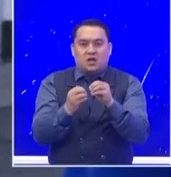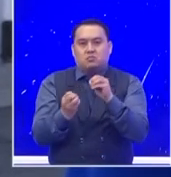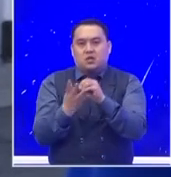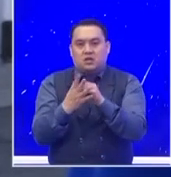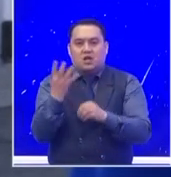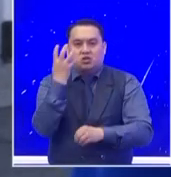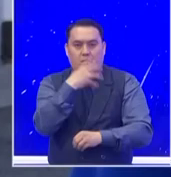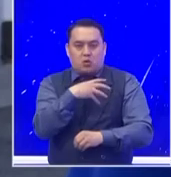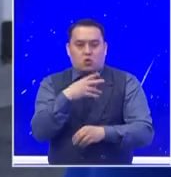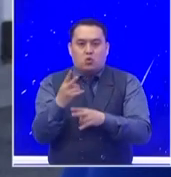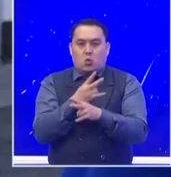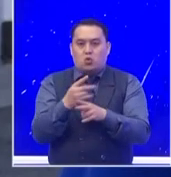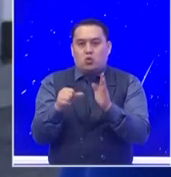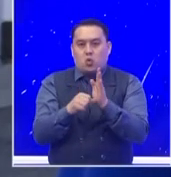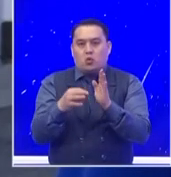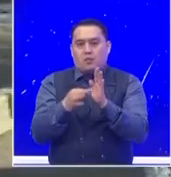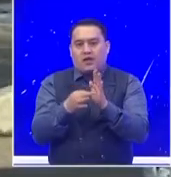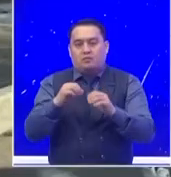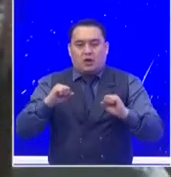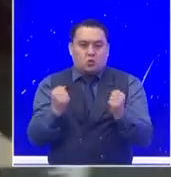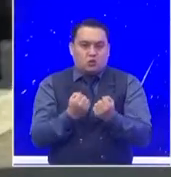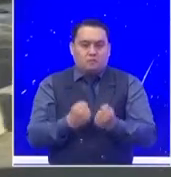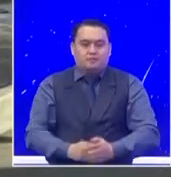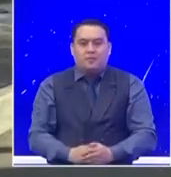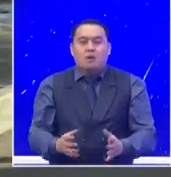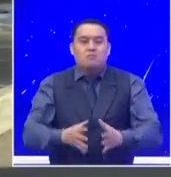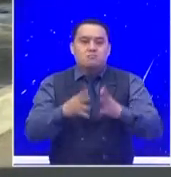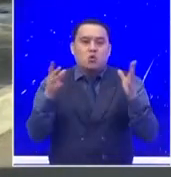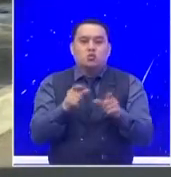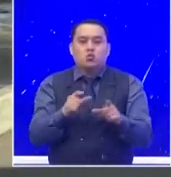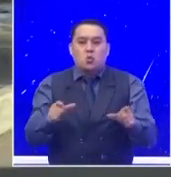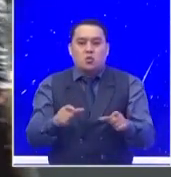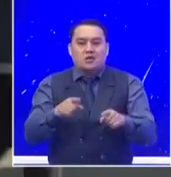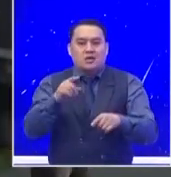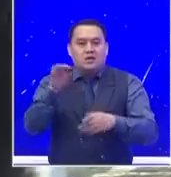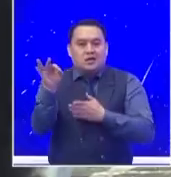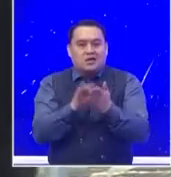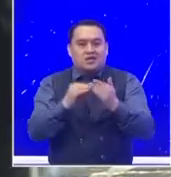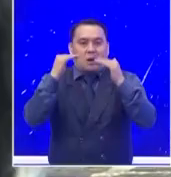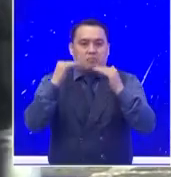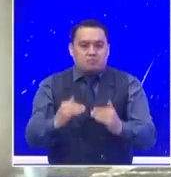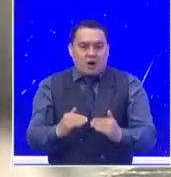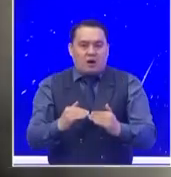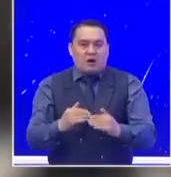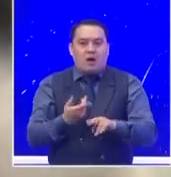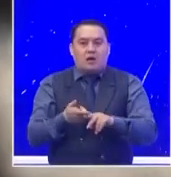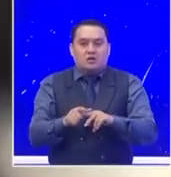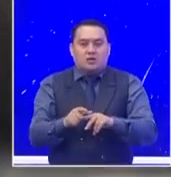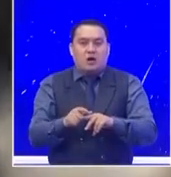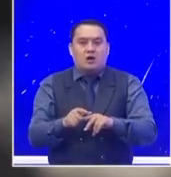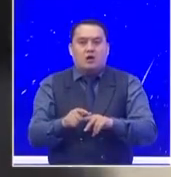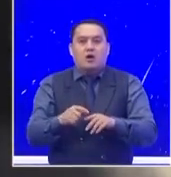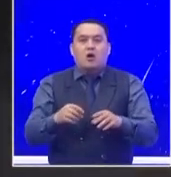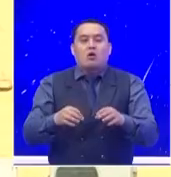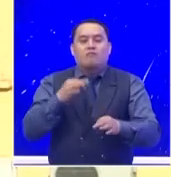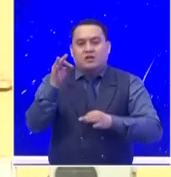10-15 тепла, ночные 0,5 мороза. Все больше людей склоняется к мнению, что резкие перепады температур – это следствие освоения